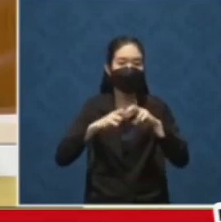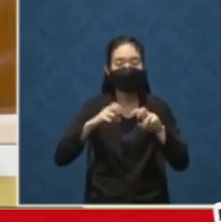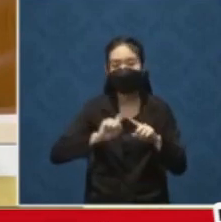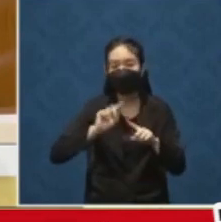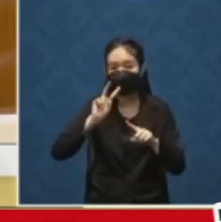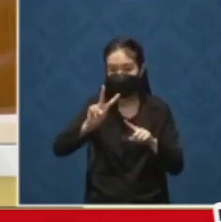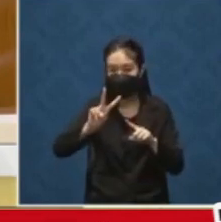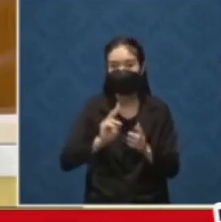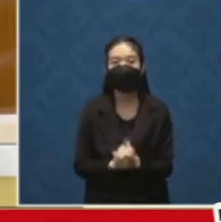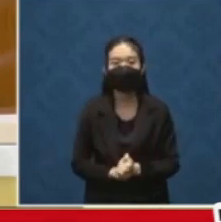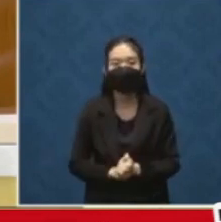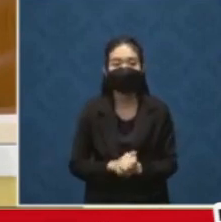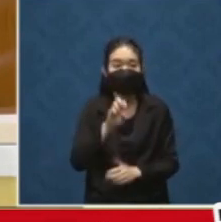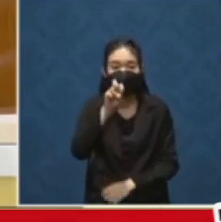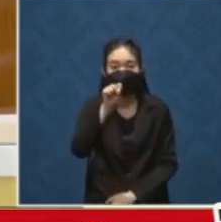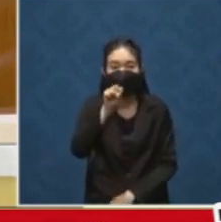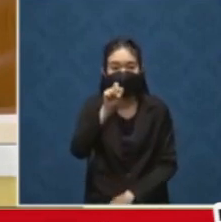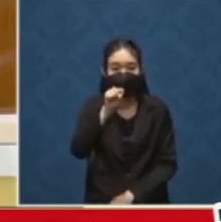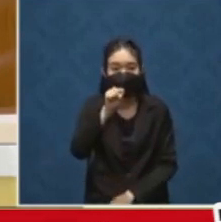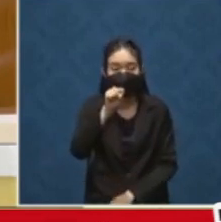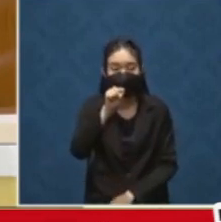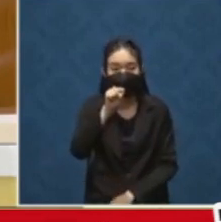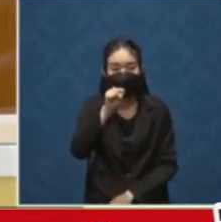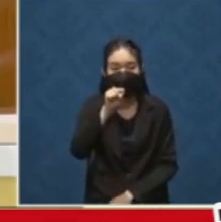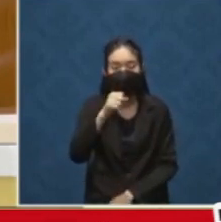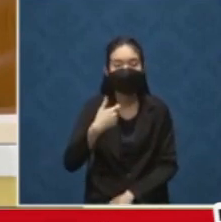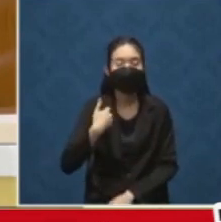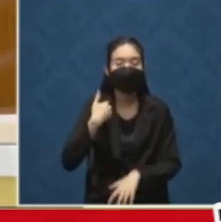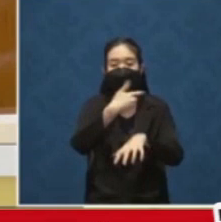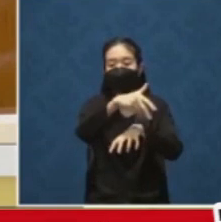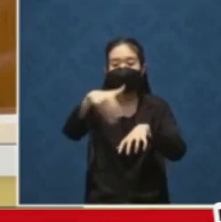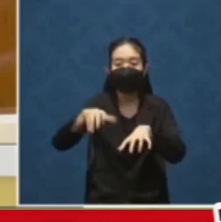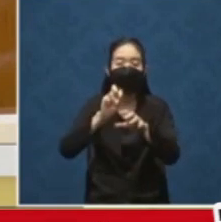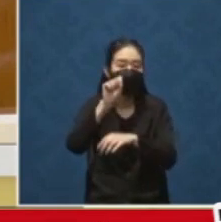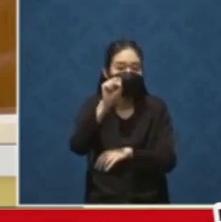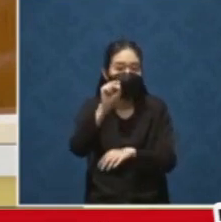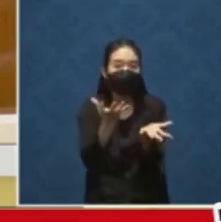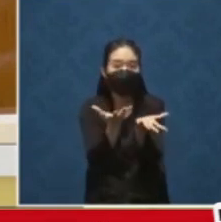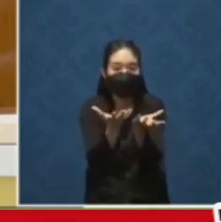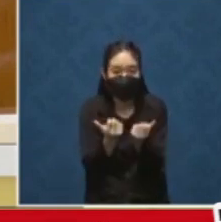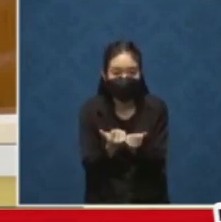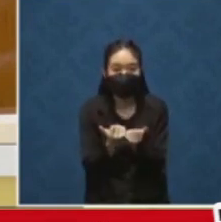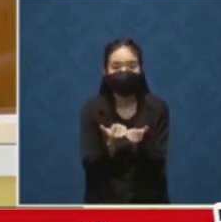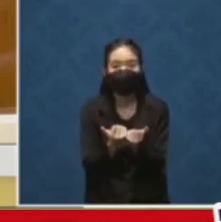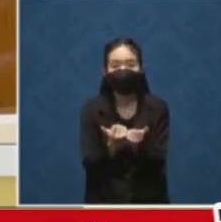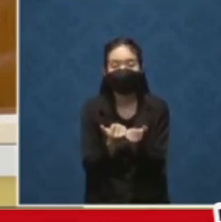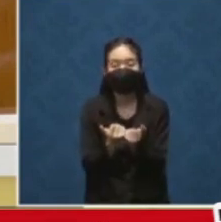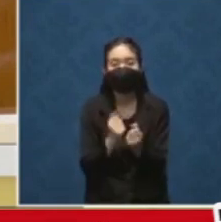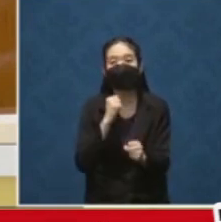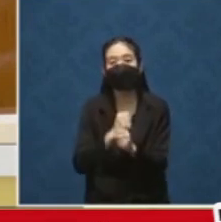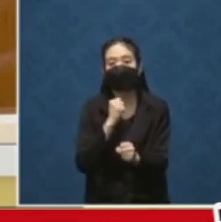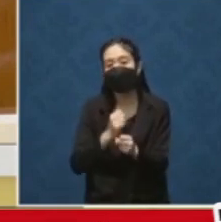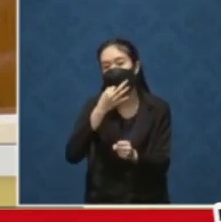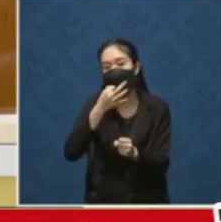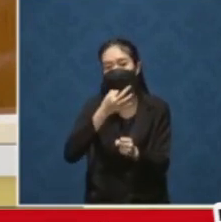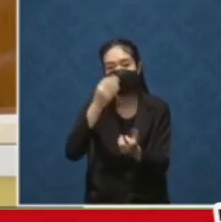ที่ 2 นี่เป็นการสอบเพื่อบจคนภายนอกเข้ามาเป็นตำหรจชประ